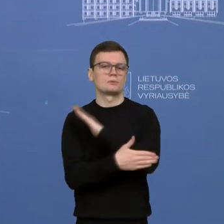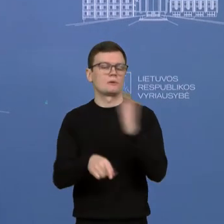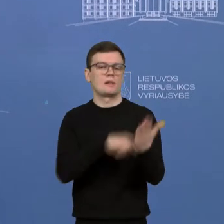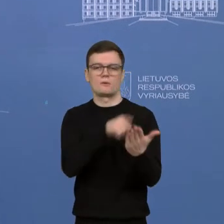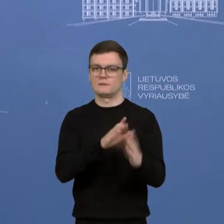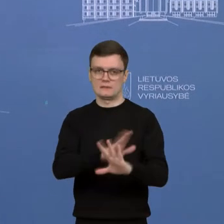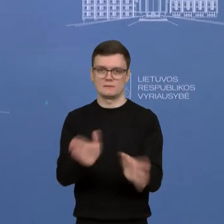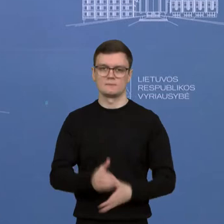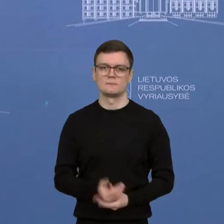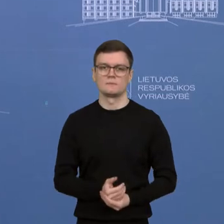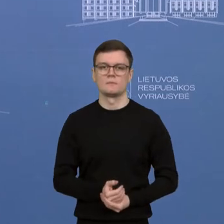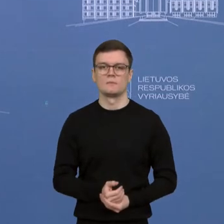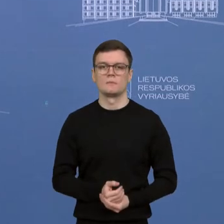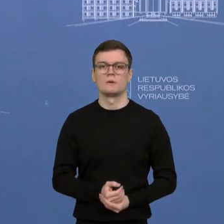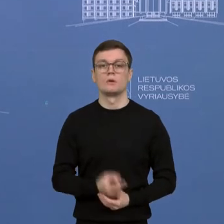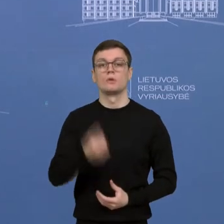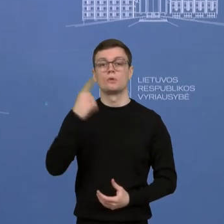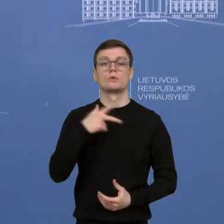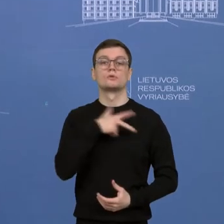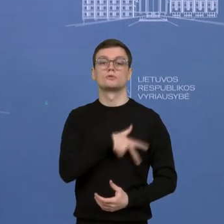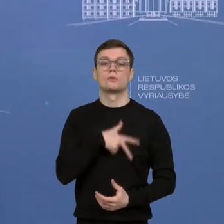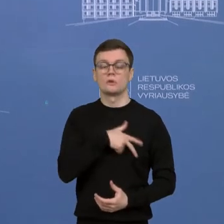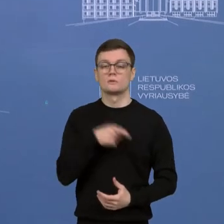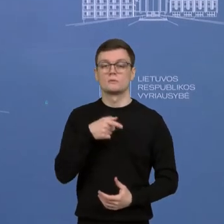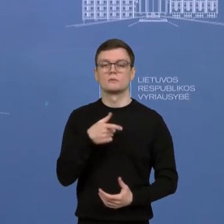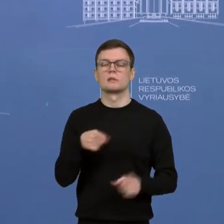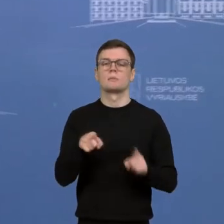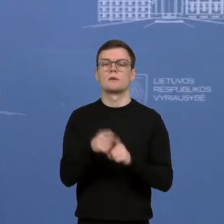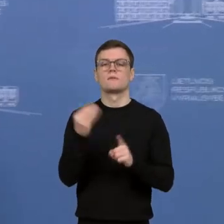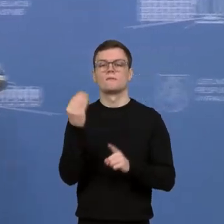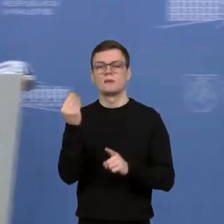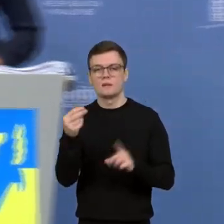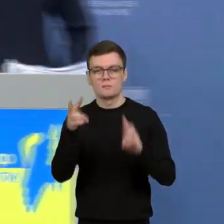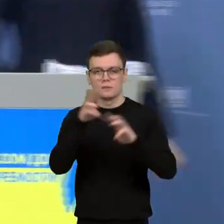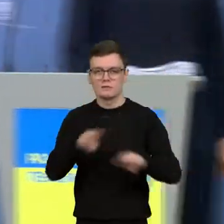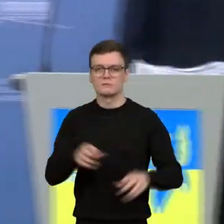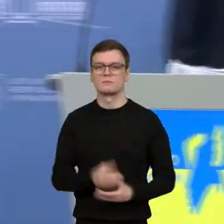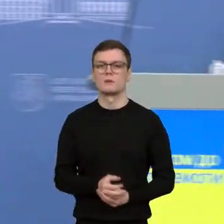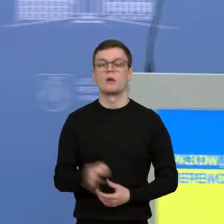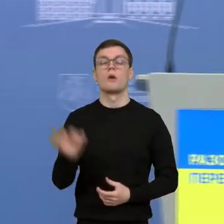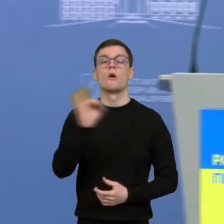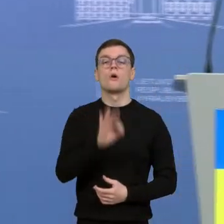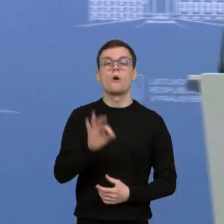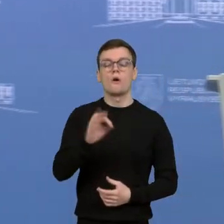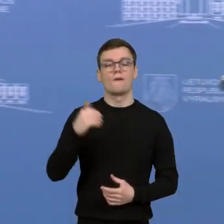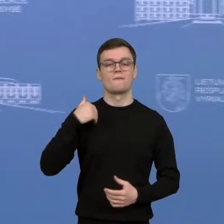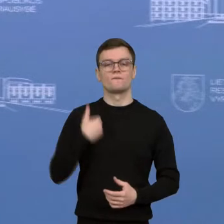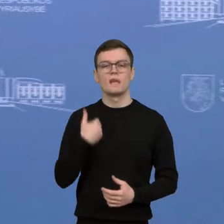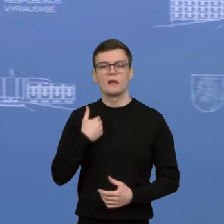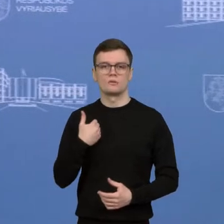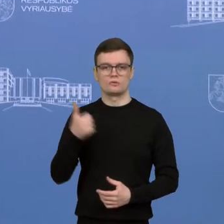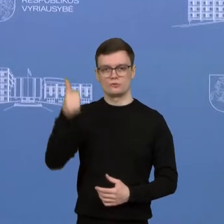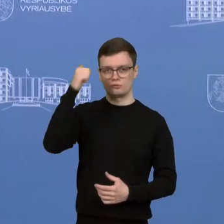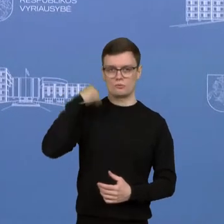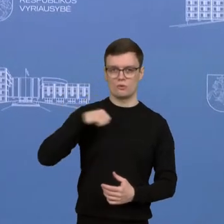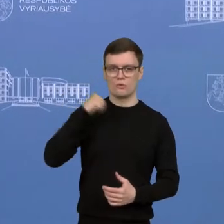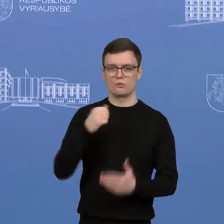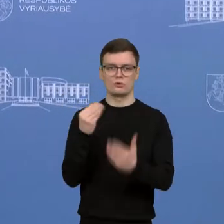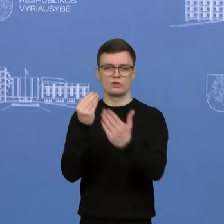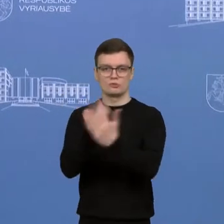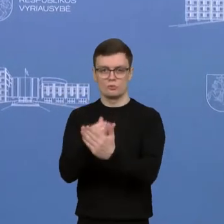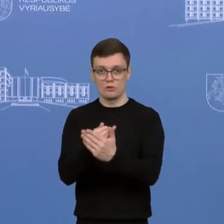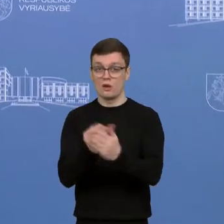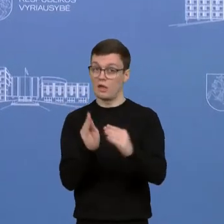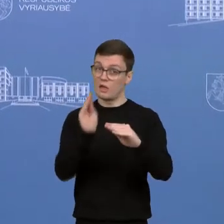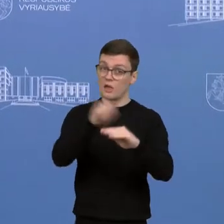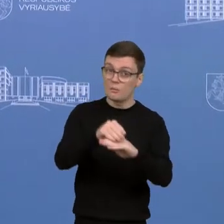labai. Ir dar vieną turėsiu ministrai finansų. Dėl vienišo asmens išmokos, ar ji didėja, ar ne,